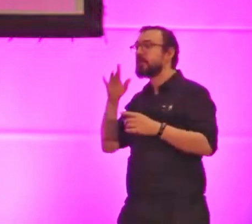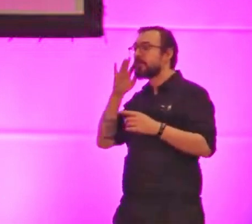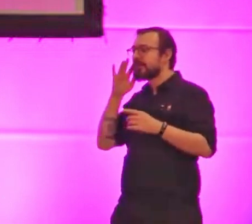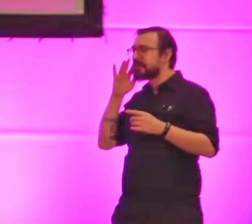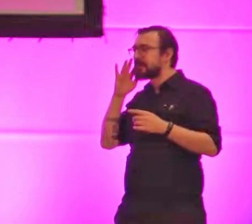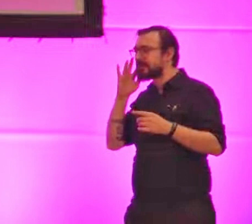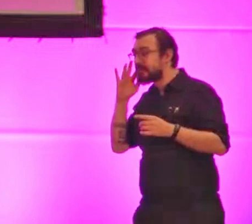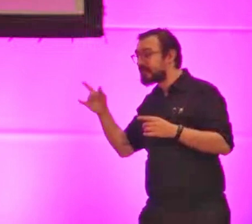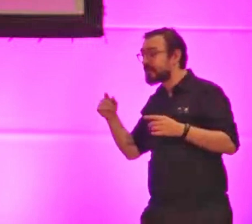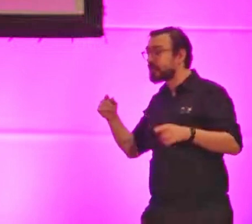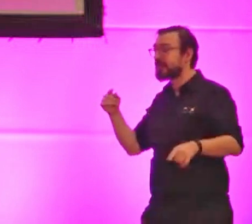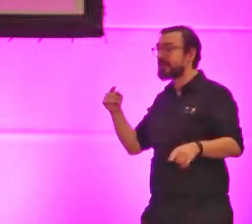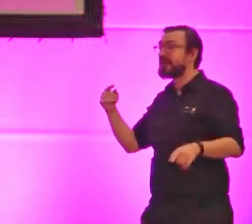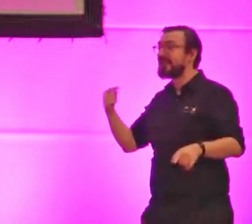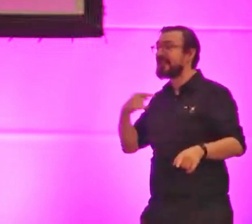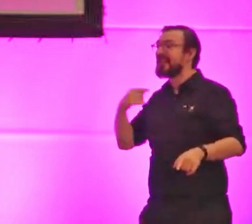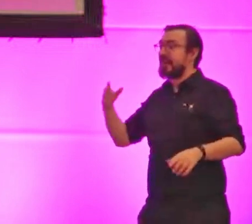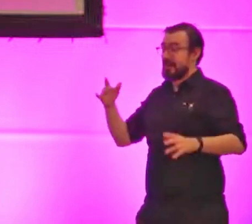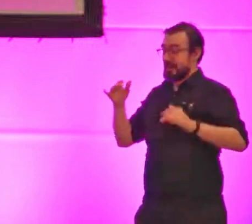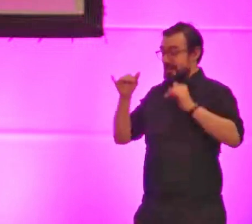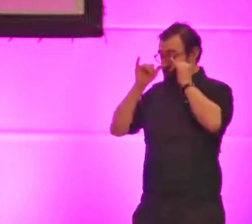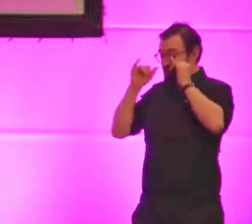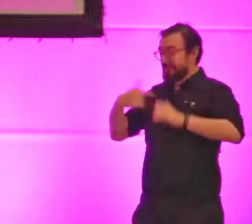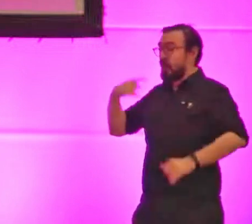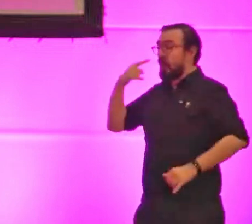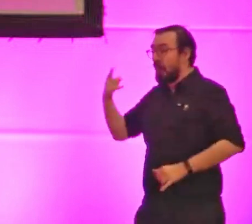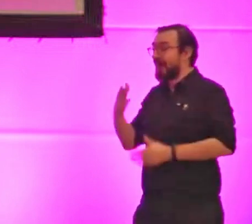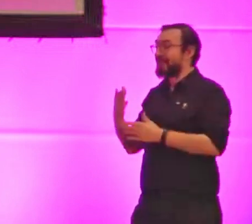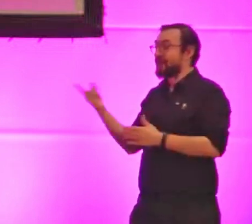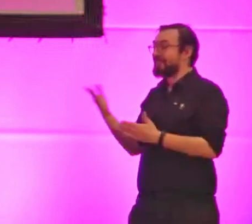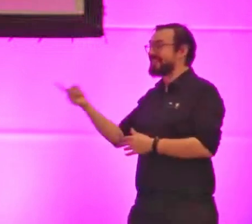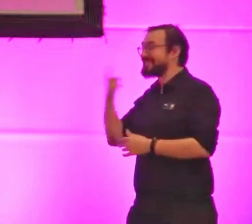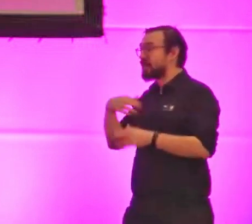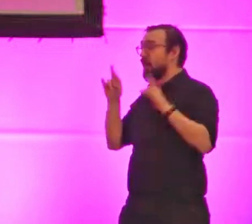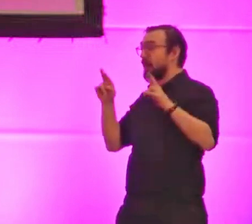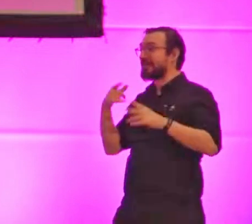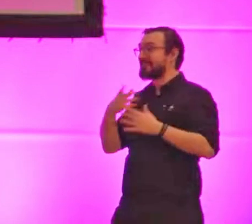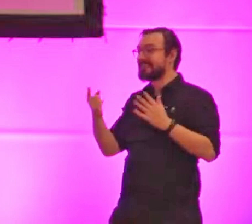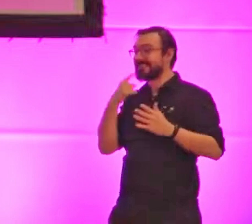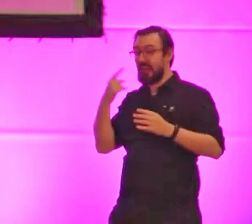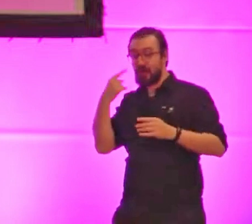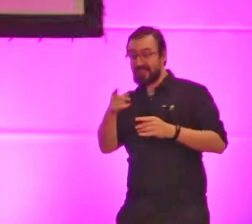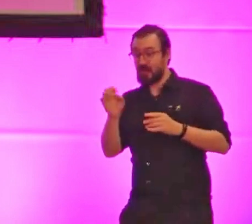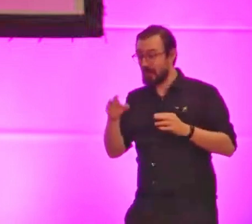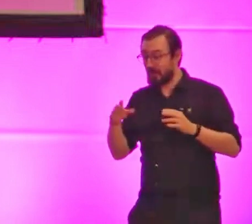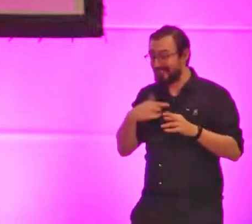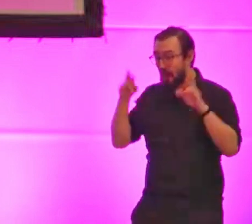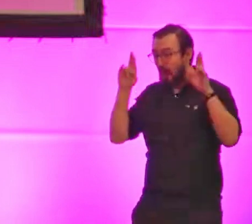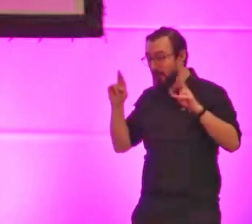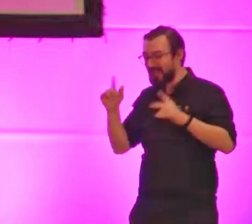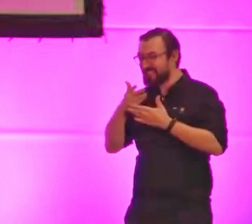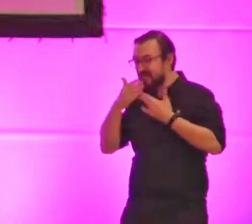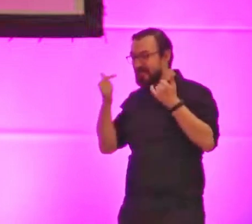Jag hör vad ni säger, jag hoppas att ni hör vad ni säger. Hör, ni, om det, vi hoppas på